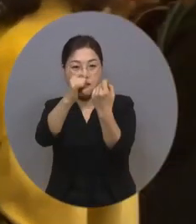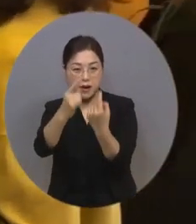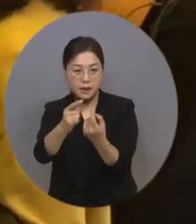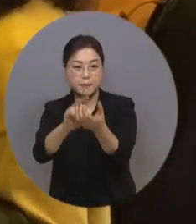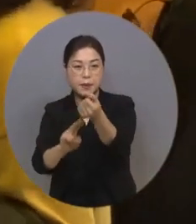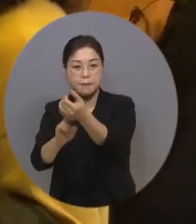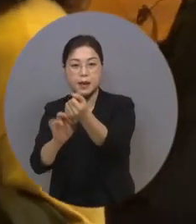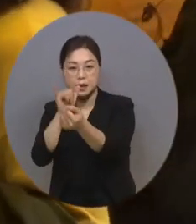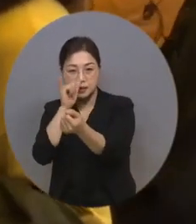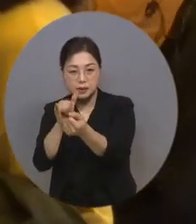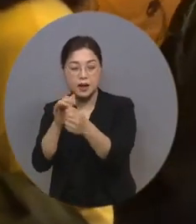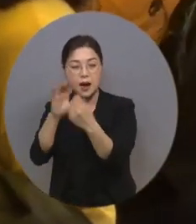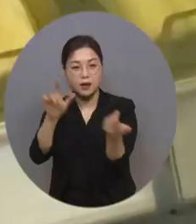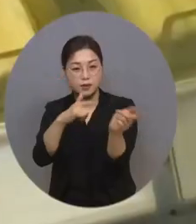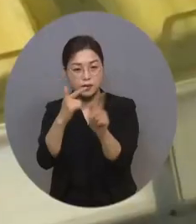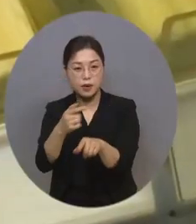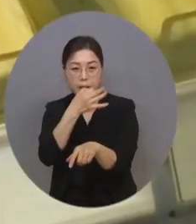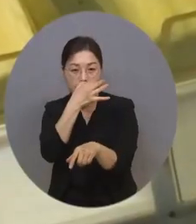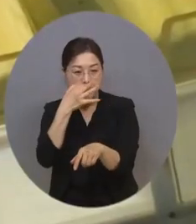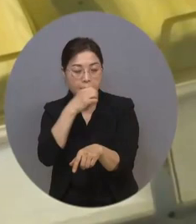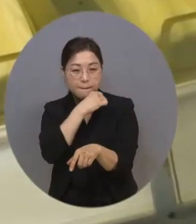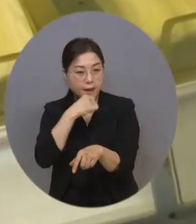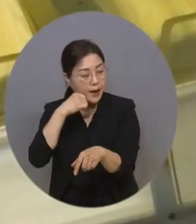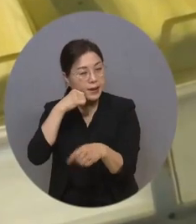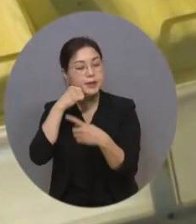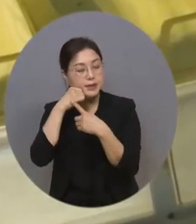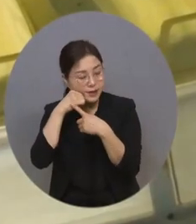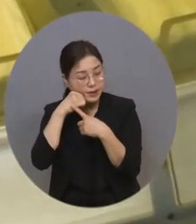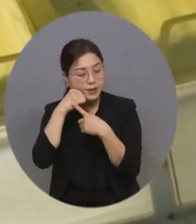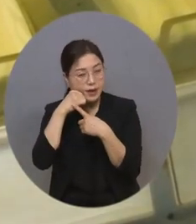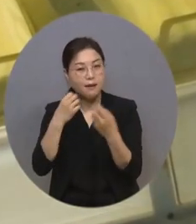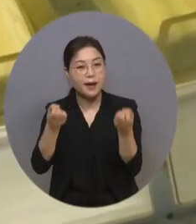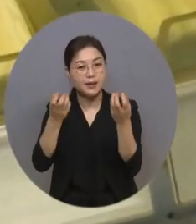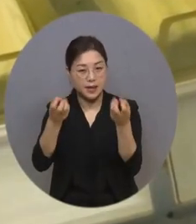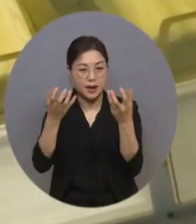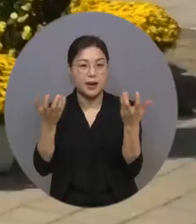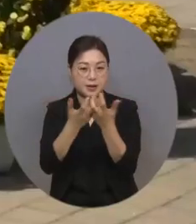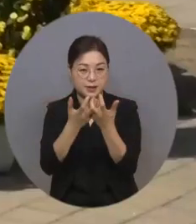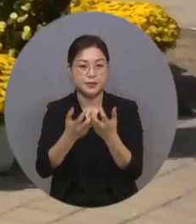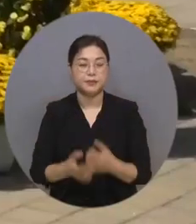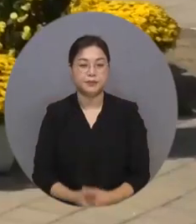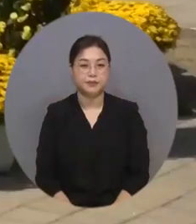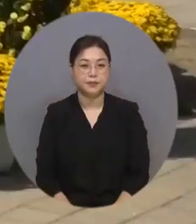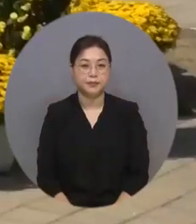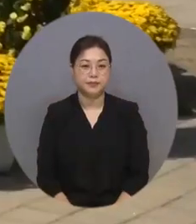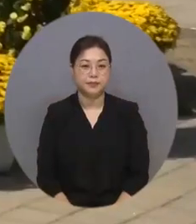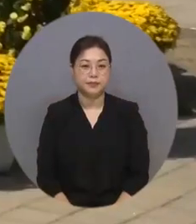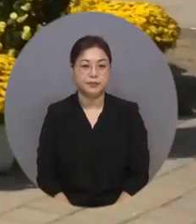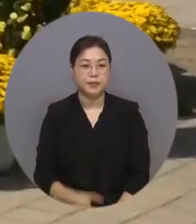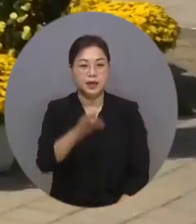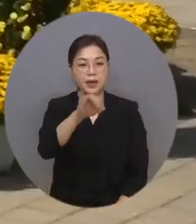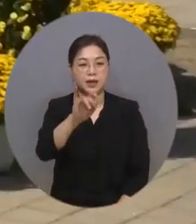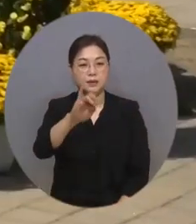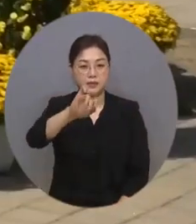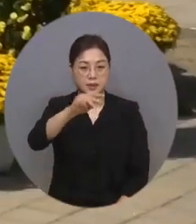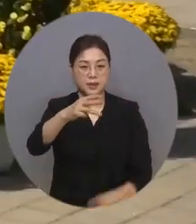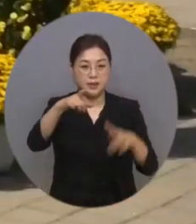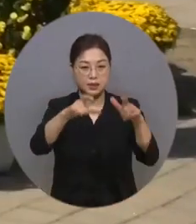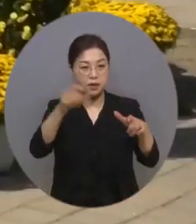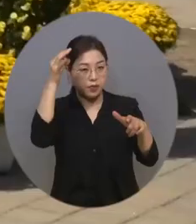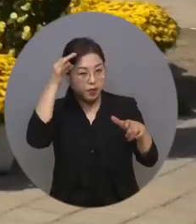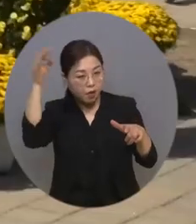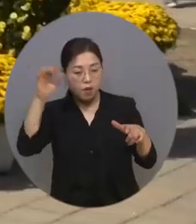열어 하루 종일 고소한 치즈 향이 가득한 축제 현장을 만들었습니다. 임실군 하면 떠오르는 것은